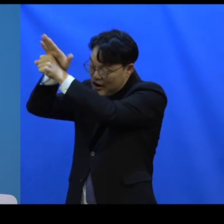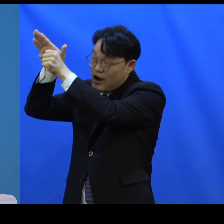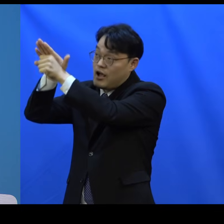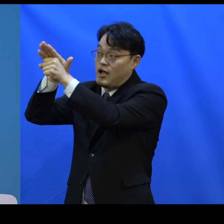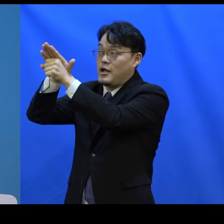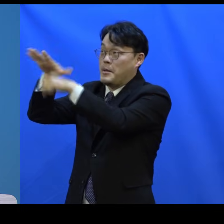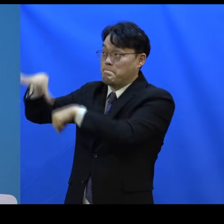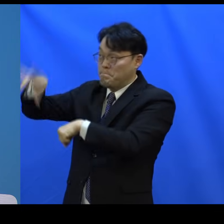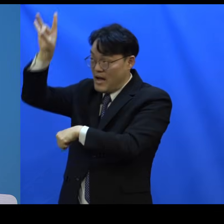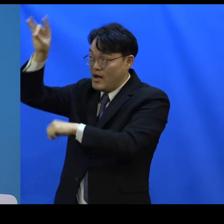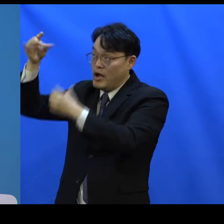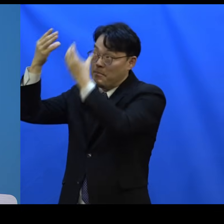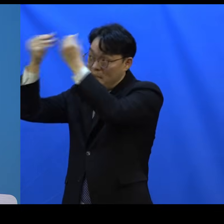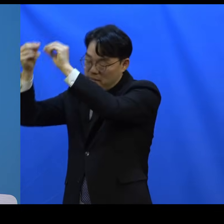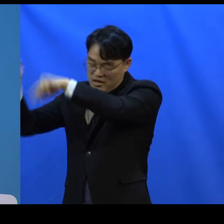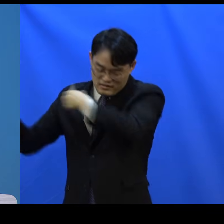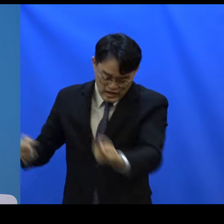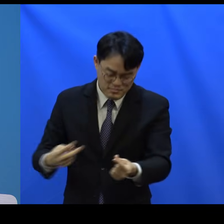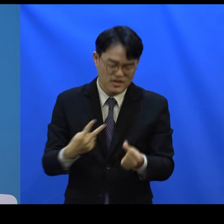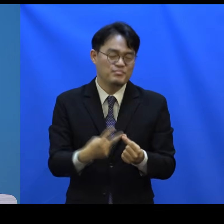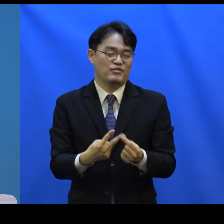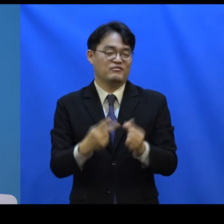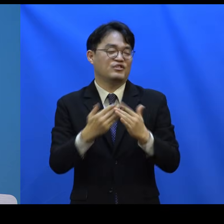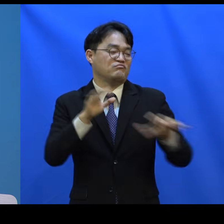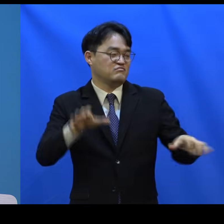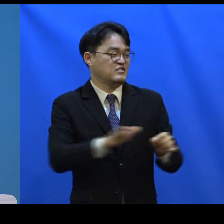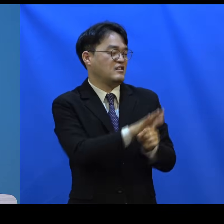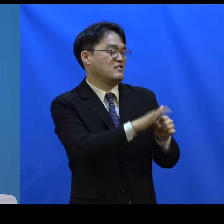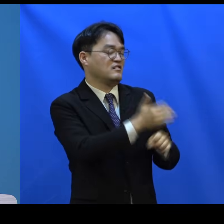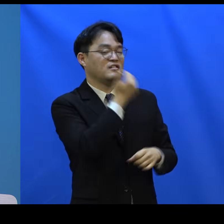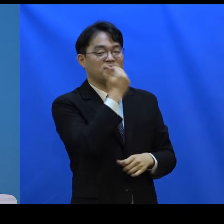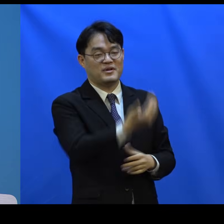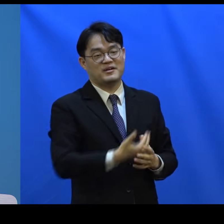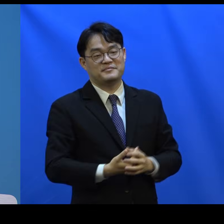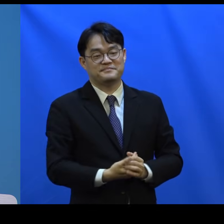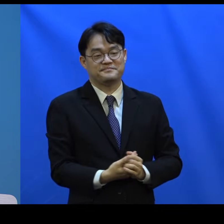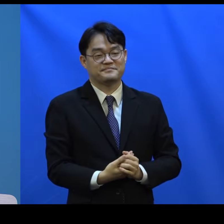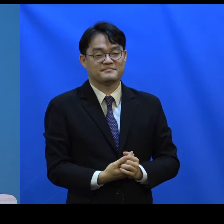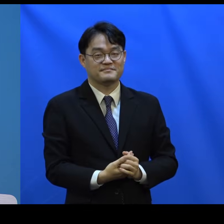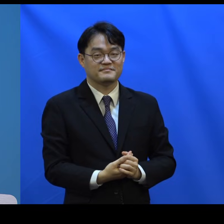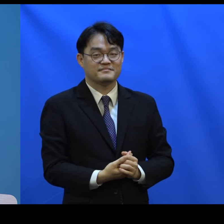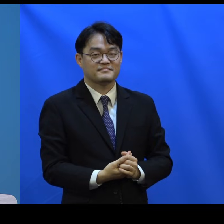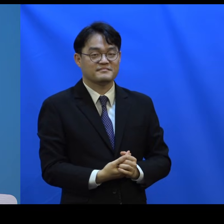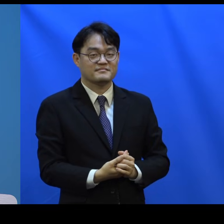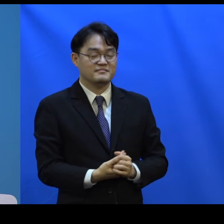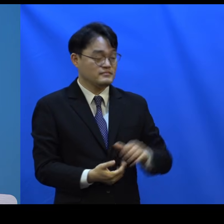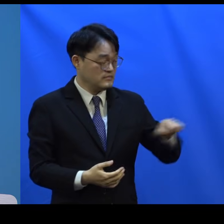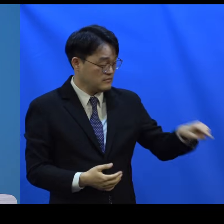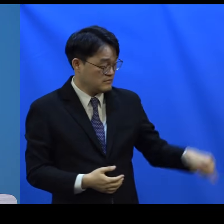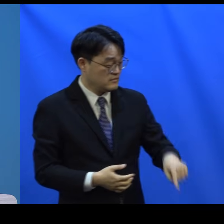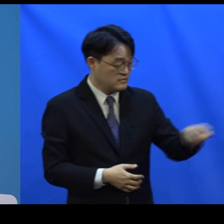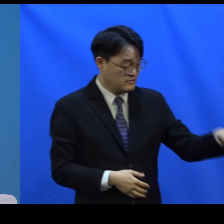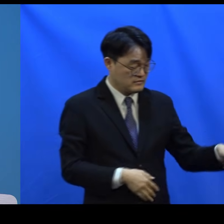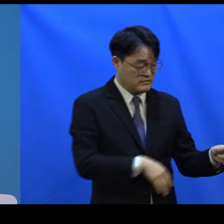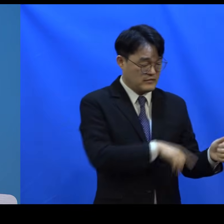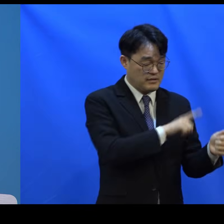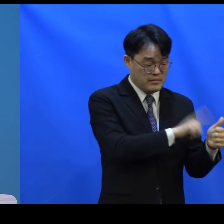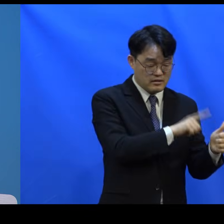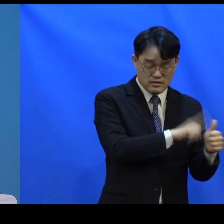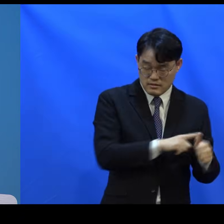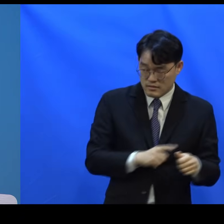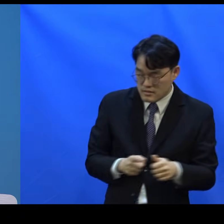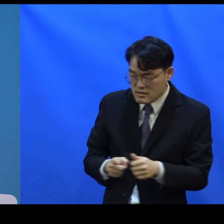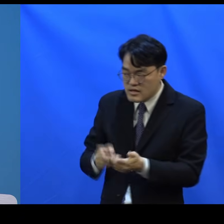질문은 계명의 서열에 관한 거예요. 근데 주님은 계명의 원리를 말하는 거예요. 이게 완전히 다른